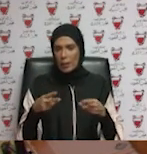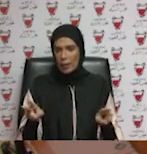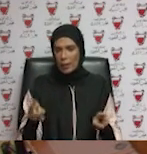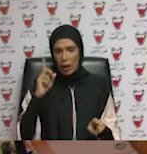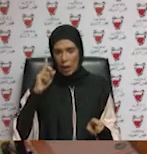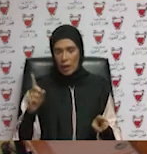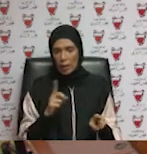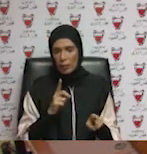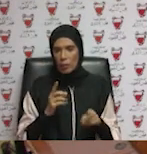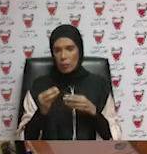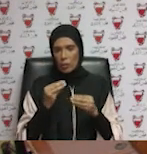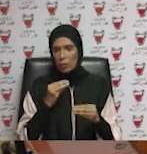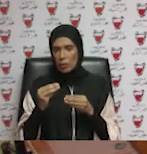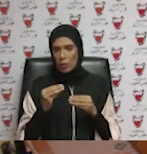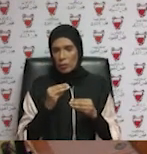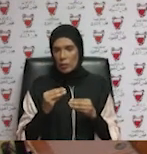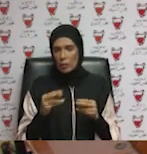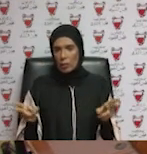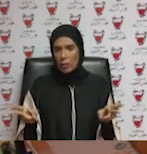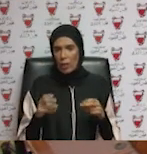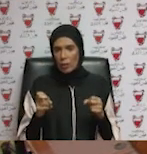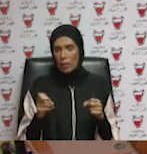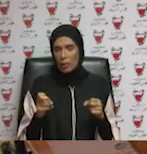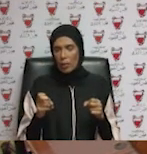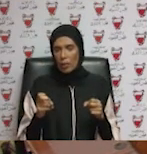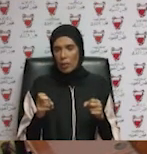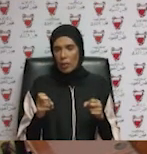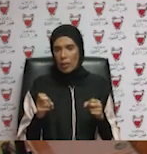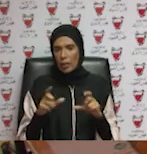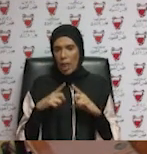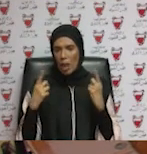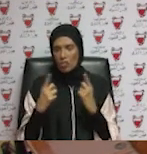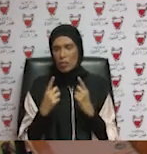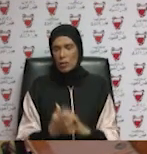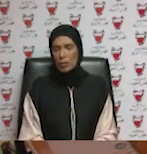رأي الشورى، أو ممكن أن نرفض رأي الشورى، عفوا رأي لجنة الشورى؟